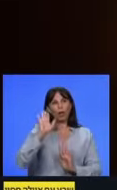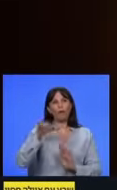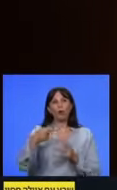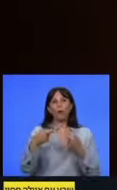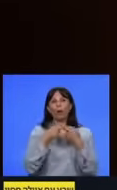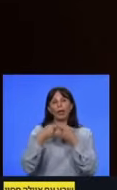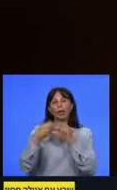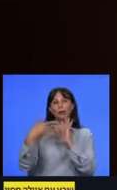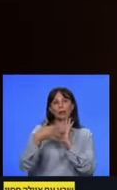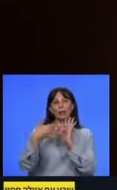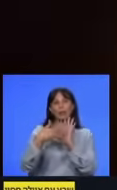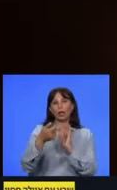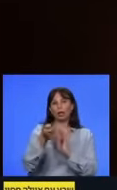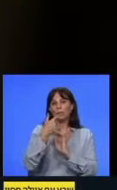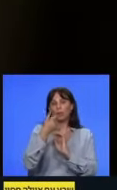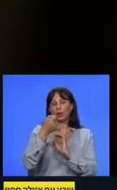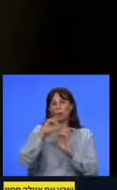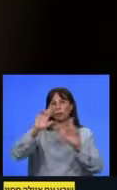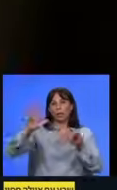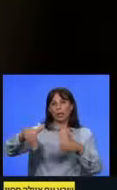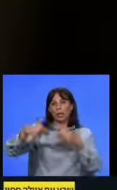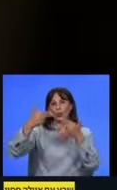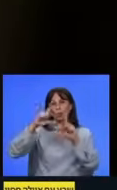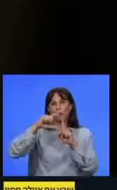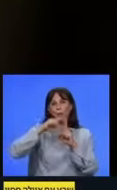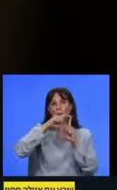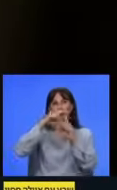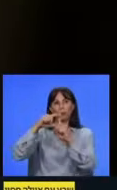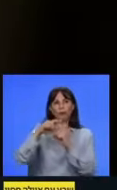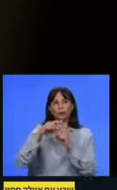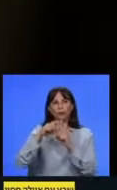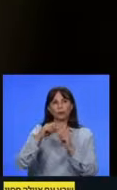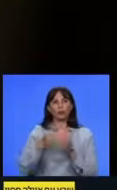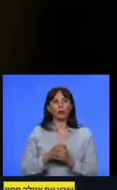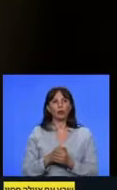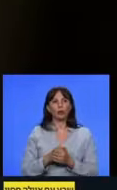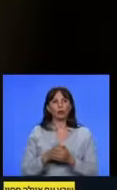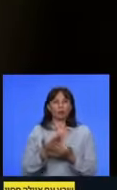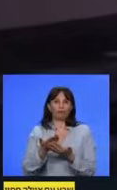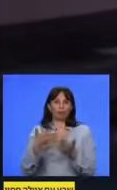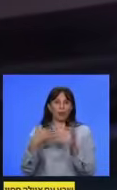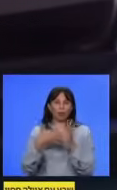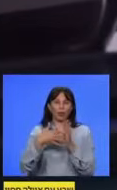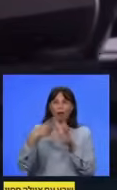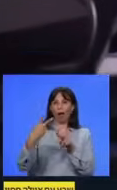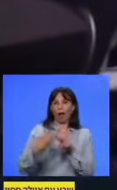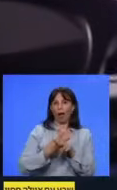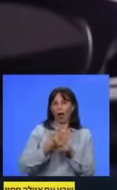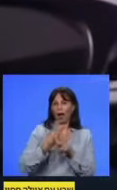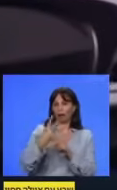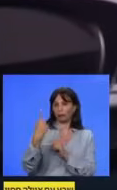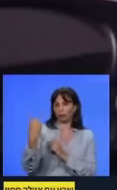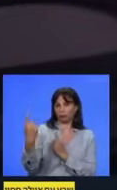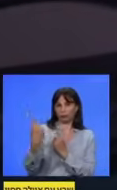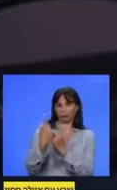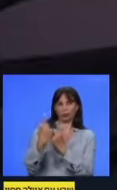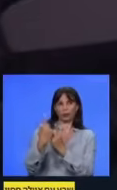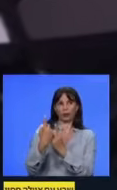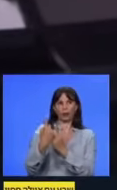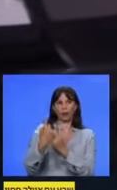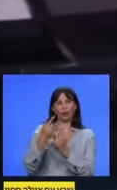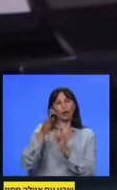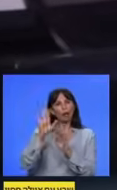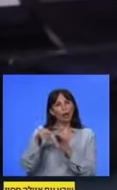בדיקה פסיכיאטרית באמצעות זום. הבדיקה המקובלת היא בבדיקה פרונטלית. חוסים חלק מהבדיקות גם מרחוק.